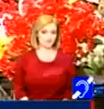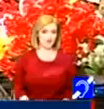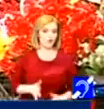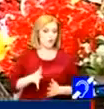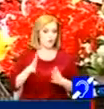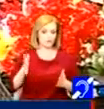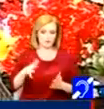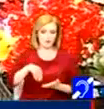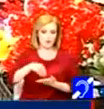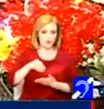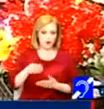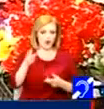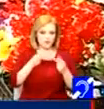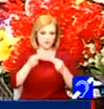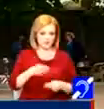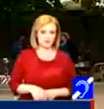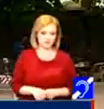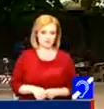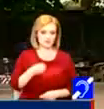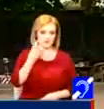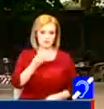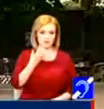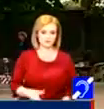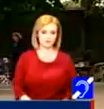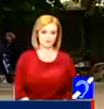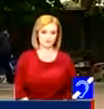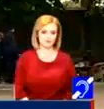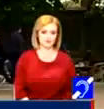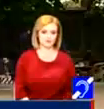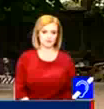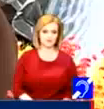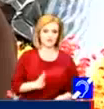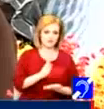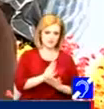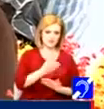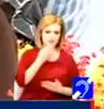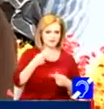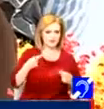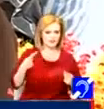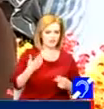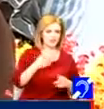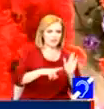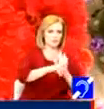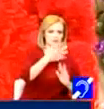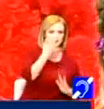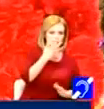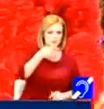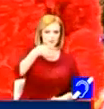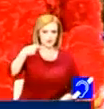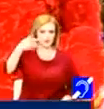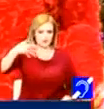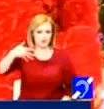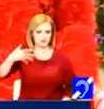artificiale. Vânzătorii ba chiar le ofereau la prețuri scăzute. Este de la 5 până la 50, care cum îi place, deci el îl cumpără. Și cât